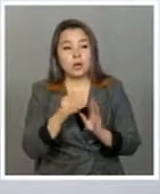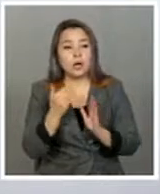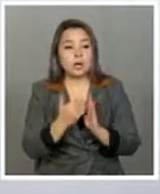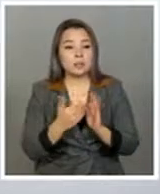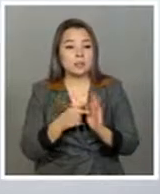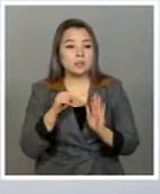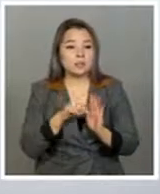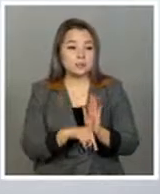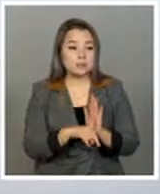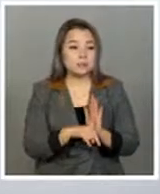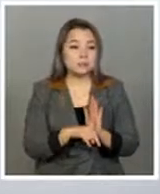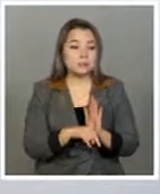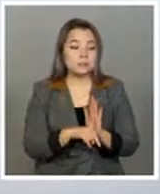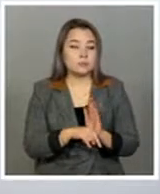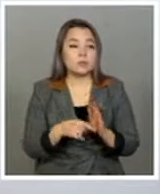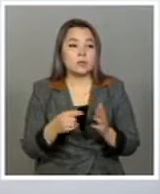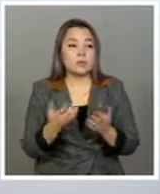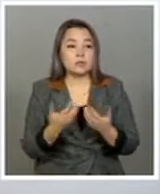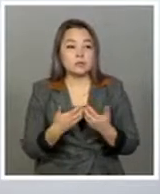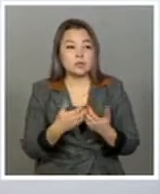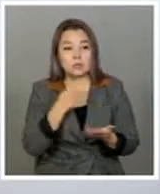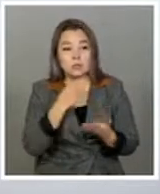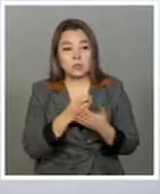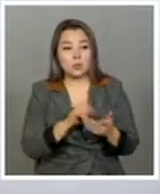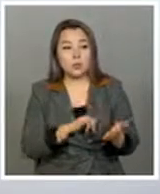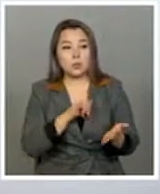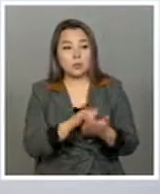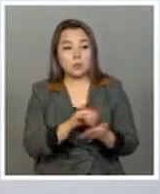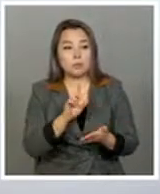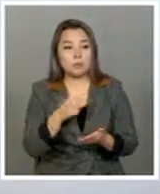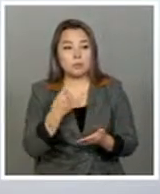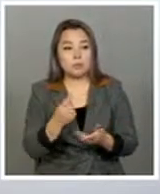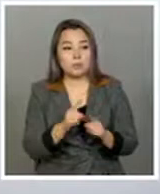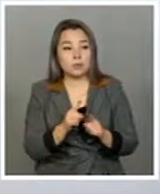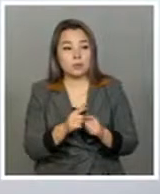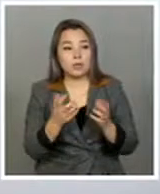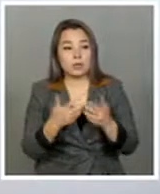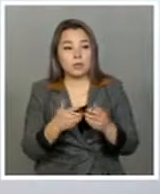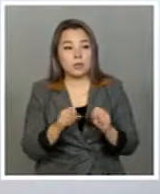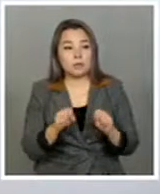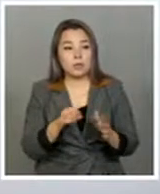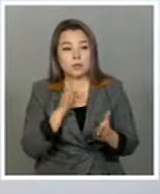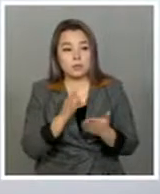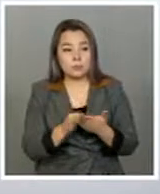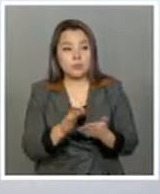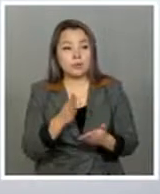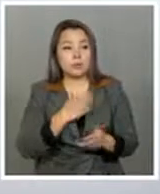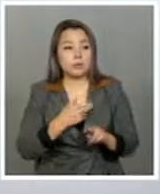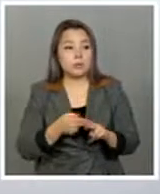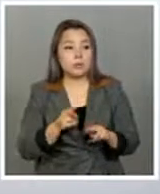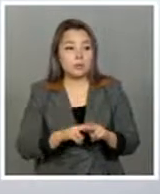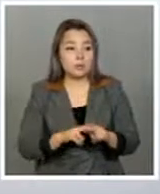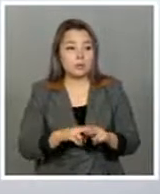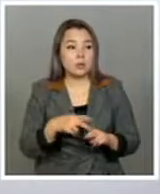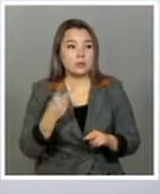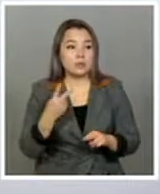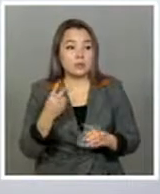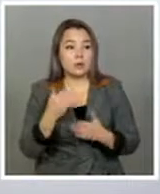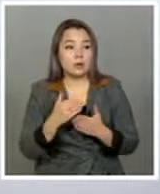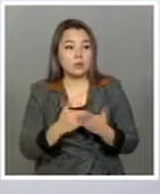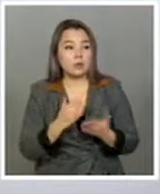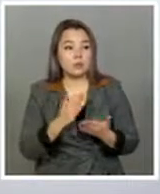қатарындағы еселікке апарып қою арқылы B1-ді есептей аламыз. Біз бұл жерде екінші